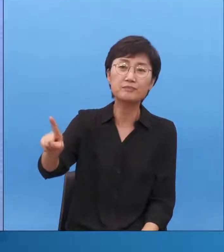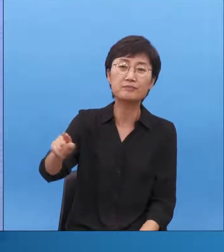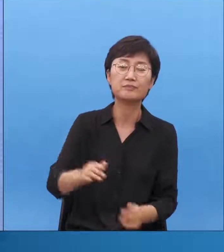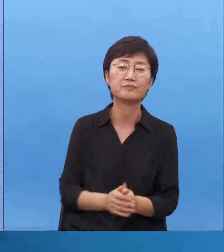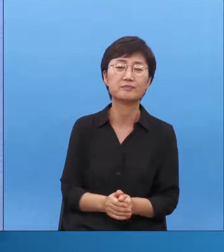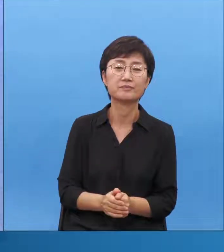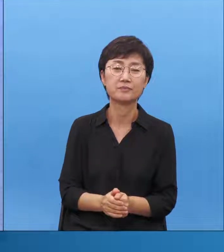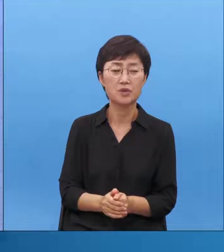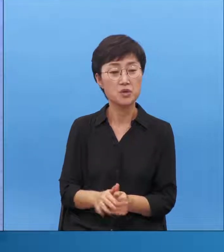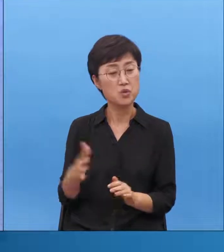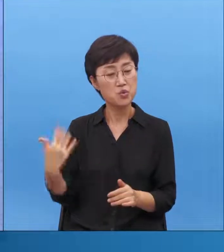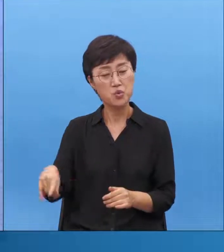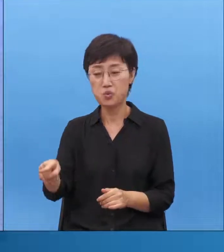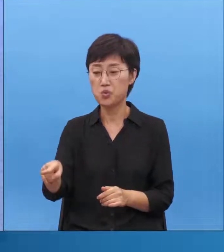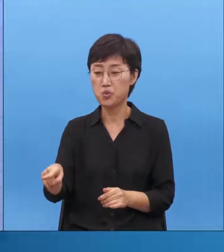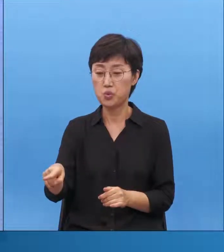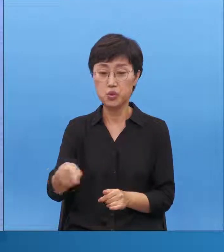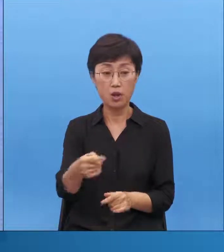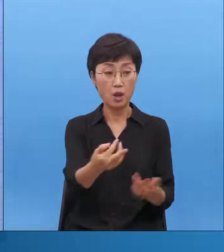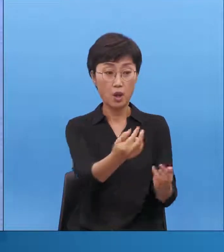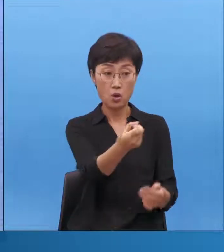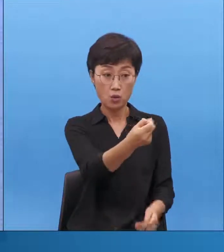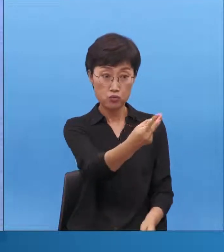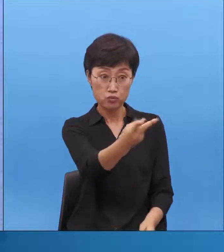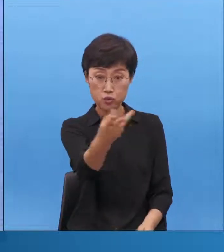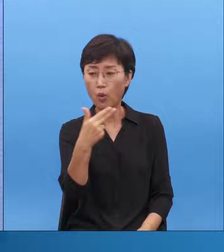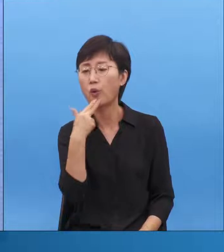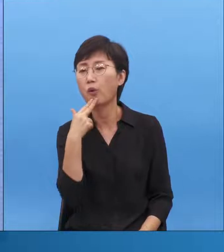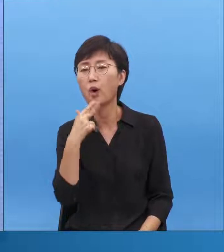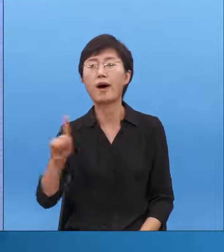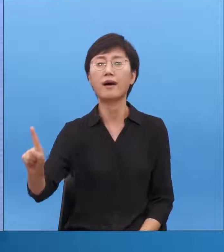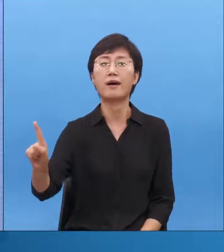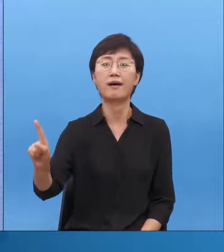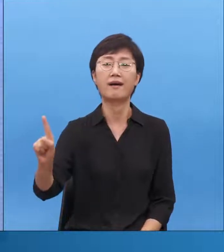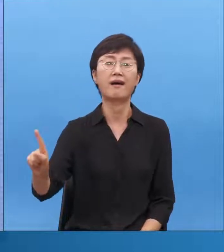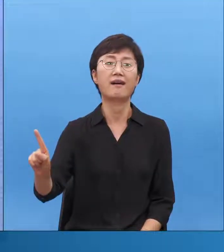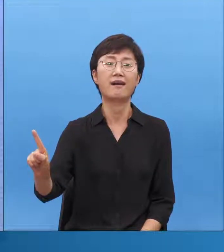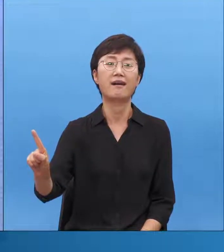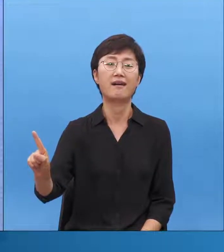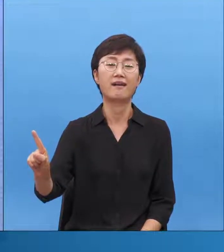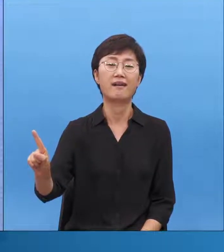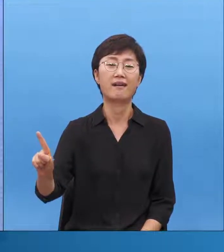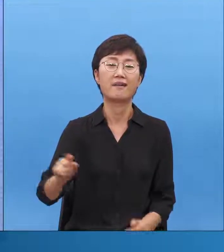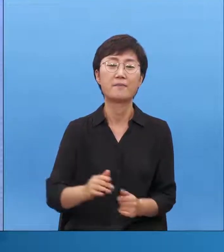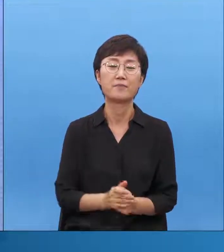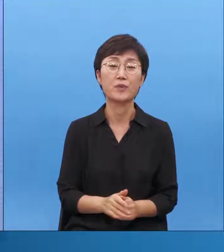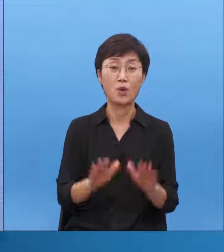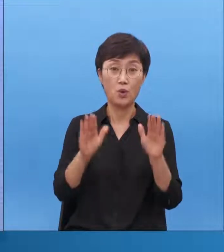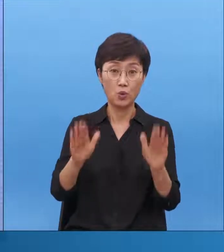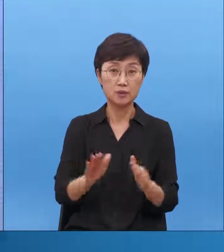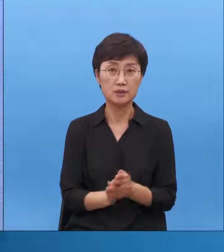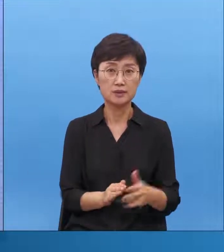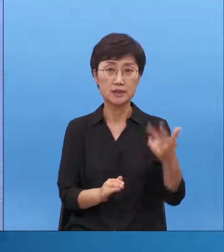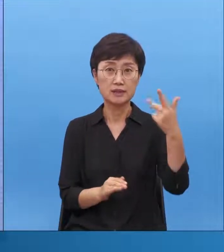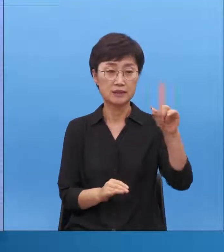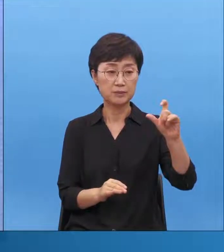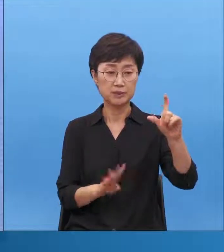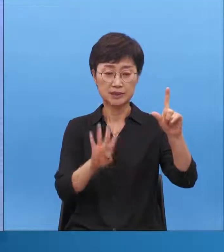노바디입니다. Nobody. 반드시 이 길로 가야 돼요. And we must absolutely 오늘 take this road. 43절에 뭐라고 기록되어